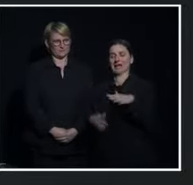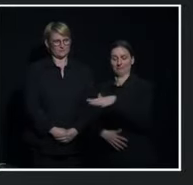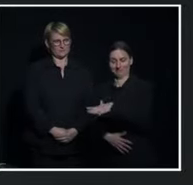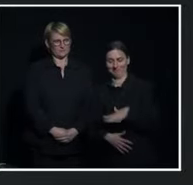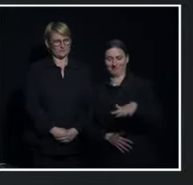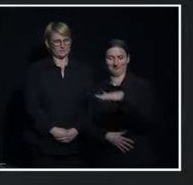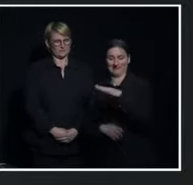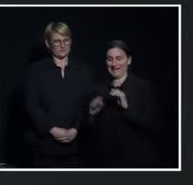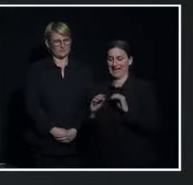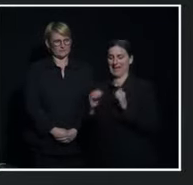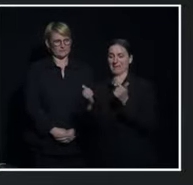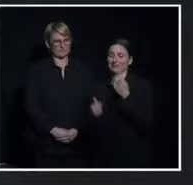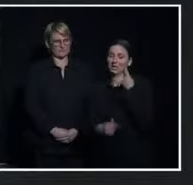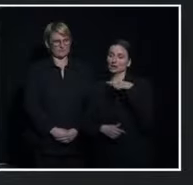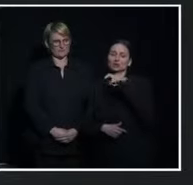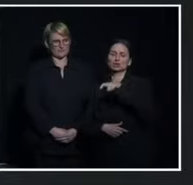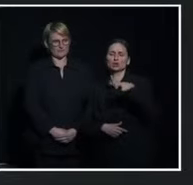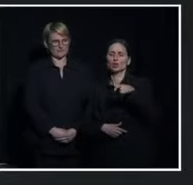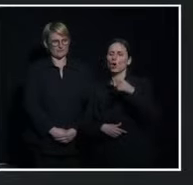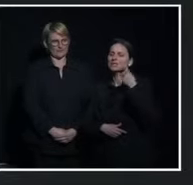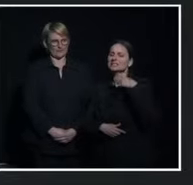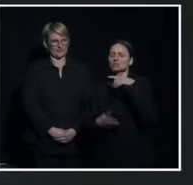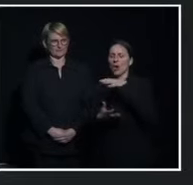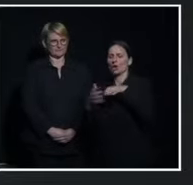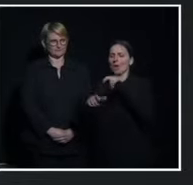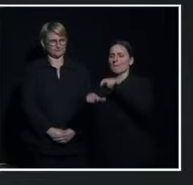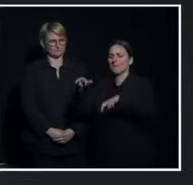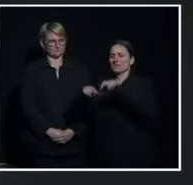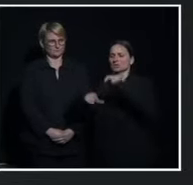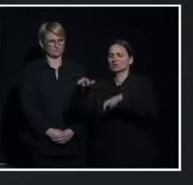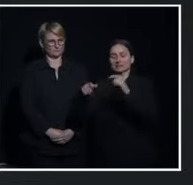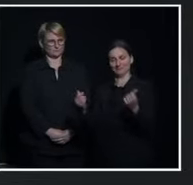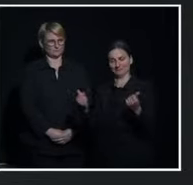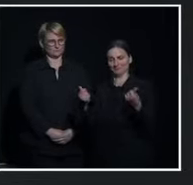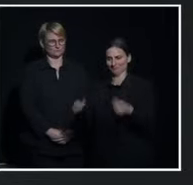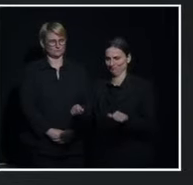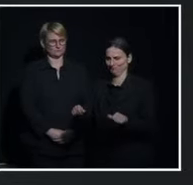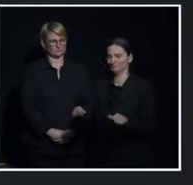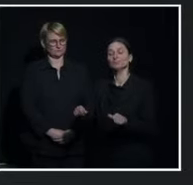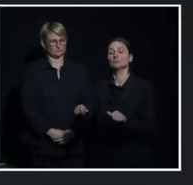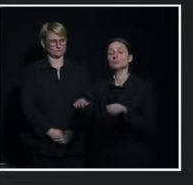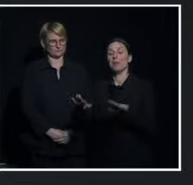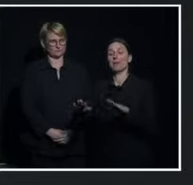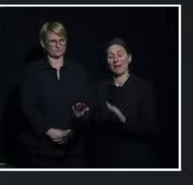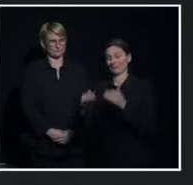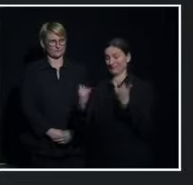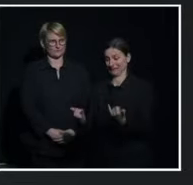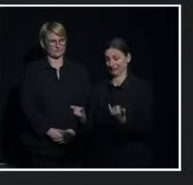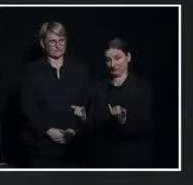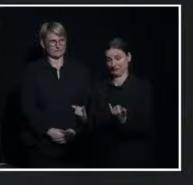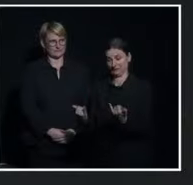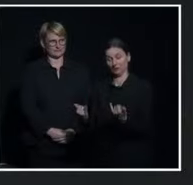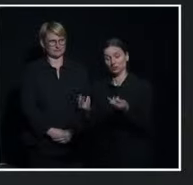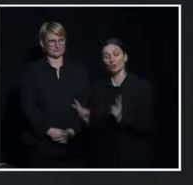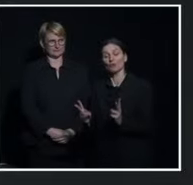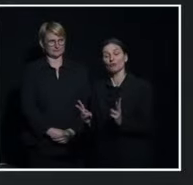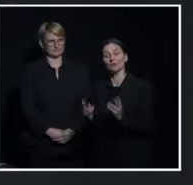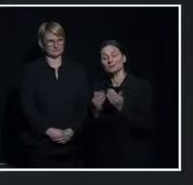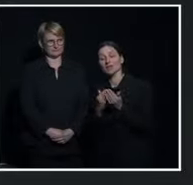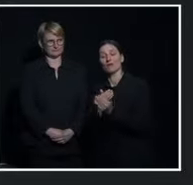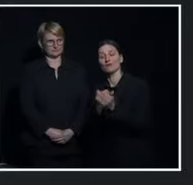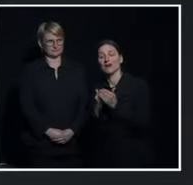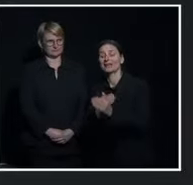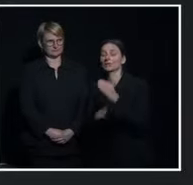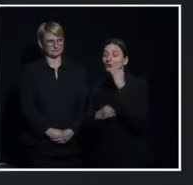Bereich befindlichen Zigeunern und Zigeunermischlingen die Auflage zu erteilen, von sofort ab bis auf Weiteres,